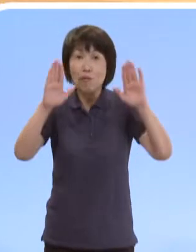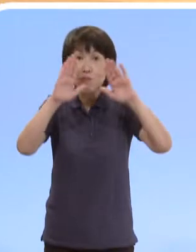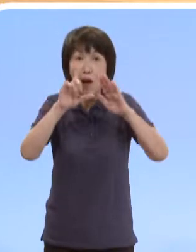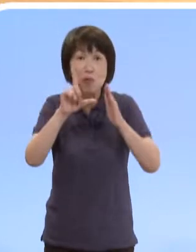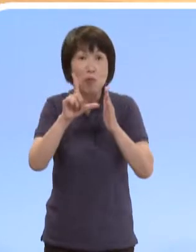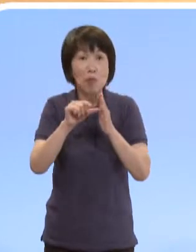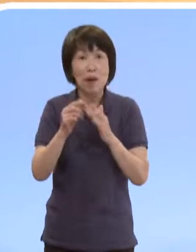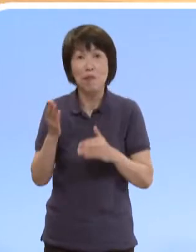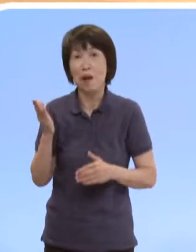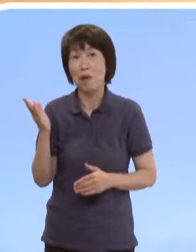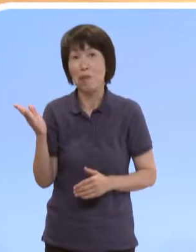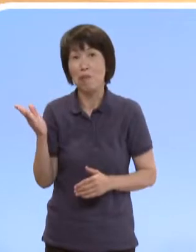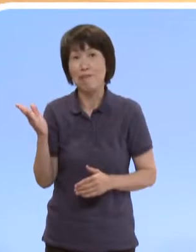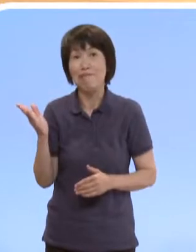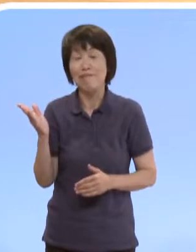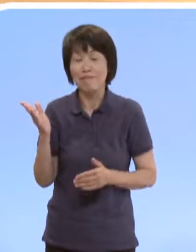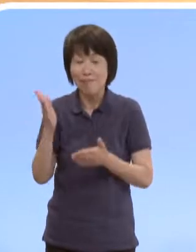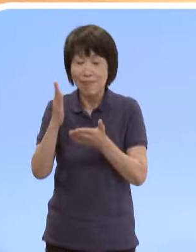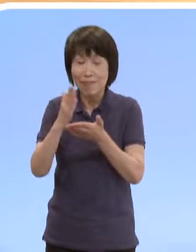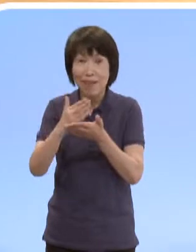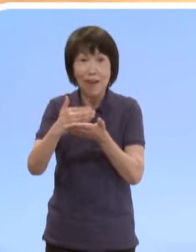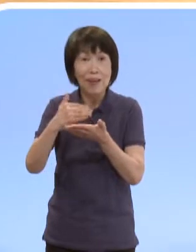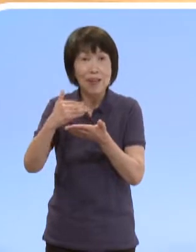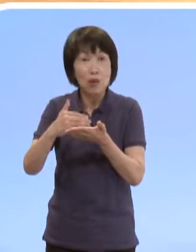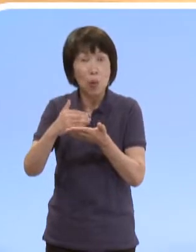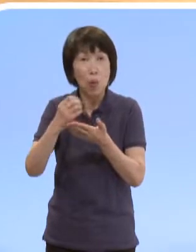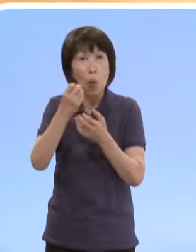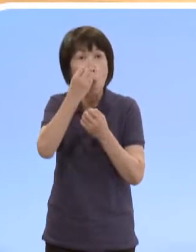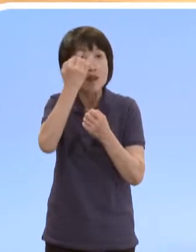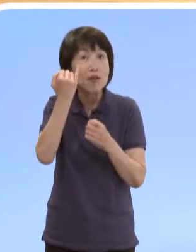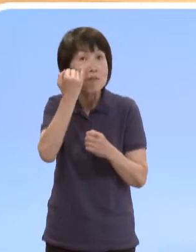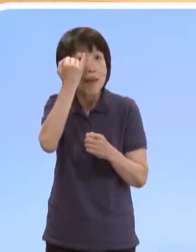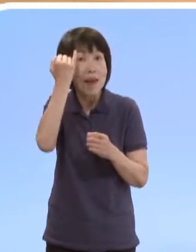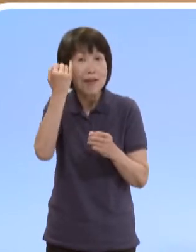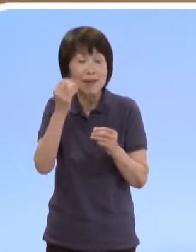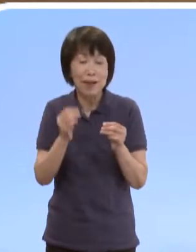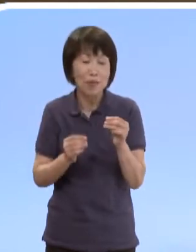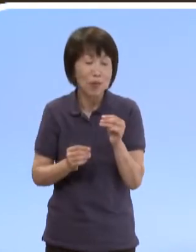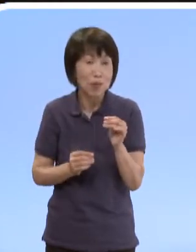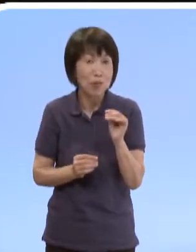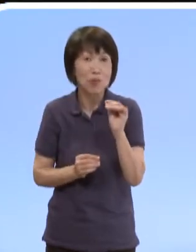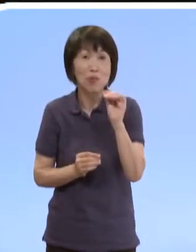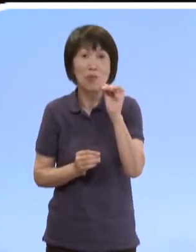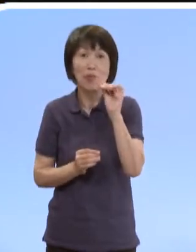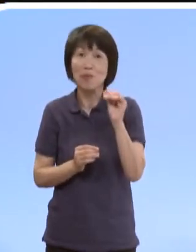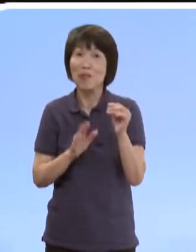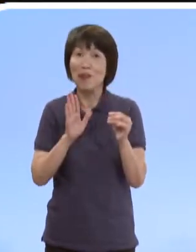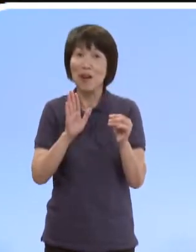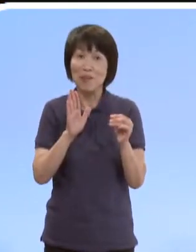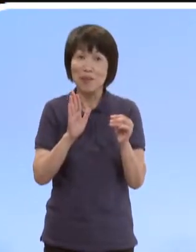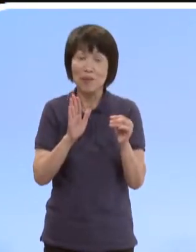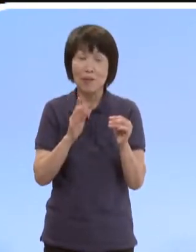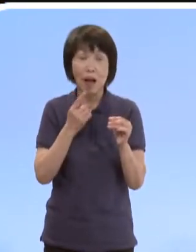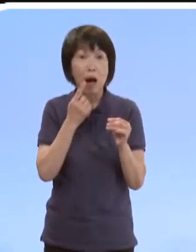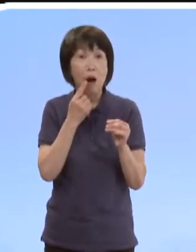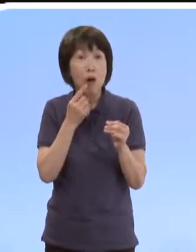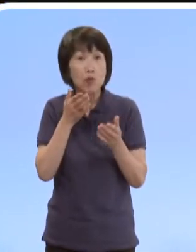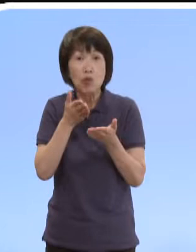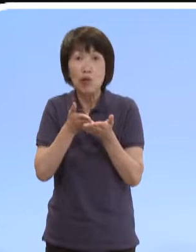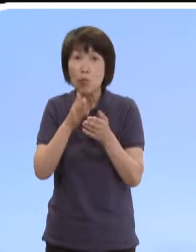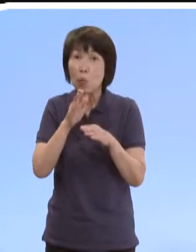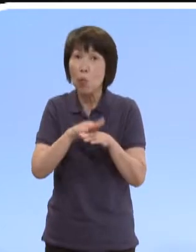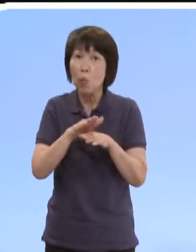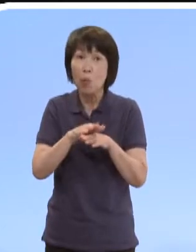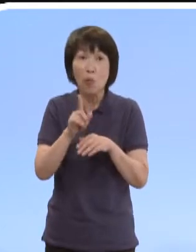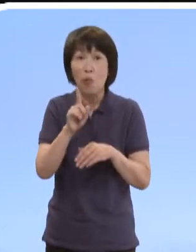またバータイムでは星空ガトーショコラと星をイメージしたカクテルが人気です。カクテルの味はどう